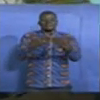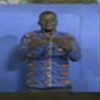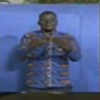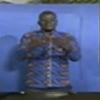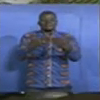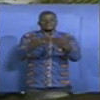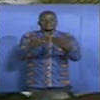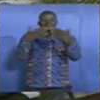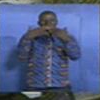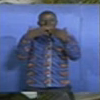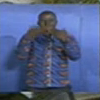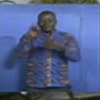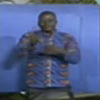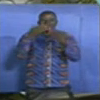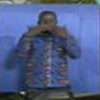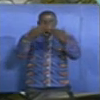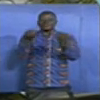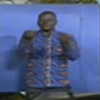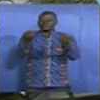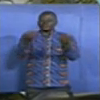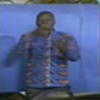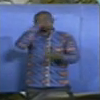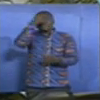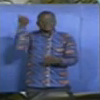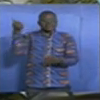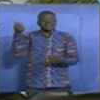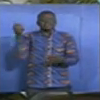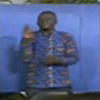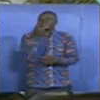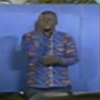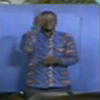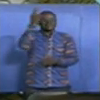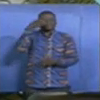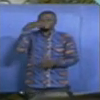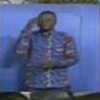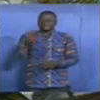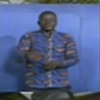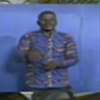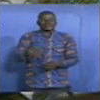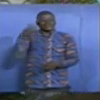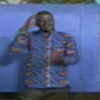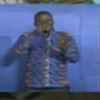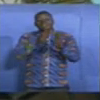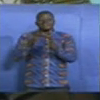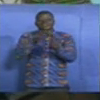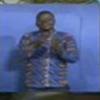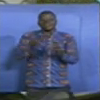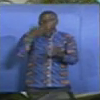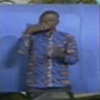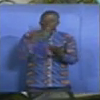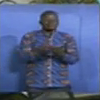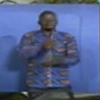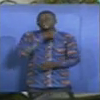Oui, Jérôme, merci beaucoup parce que la réception est assez difficile. La liaison n'est pas du tout bonne. Nous